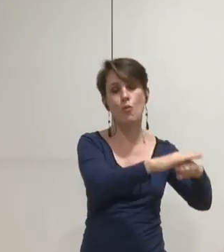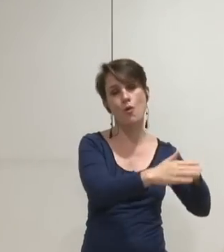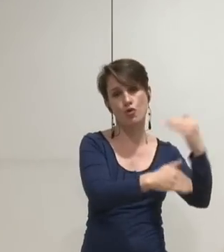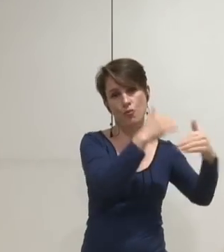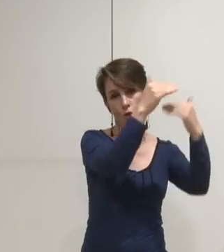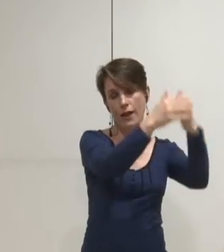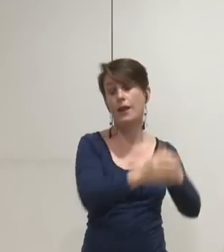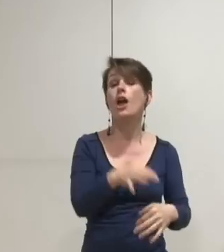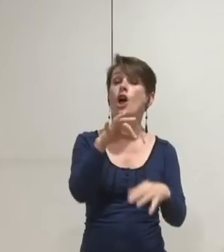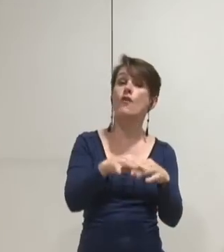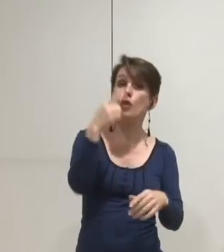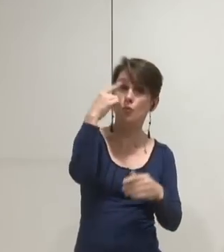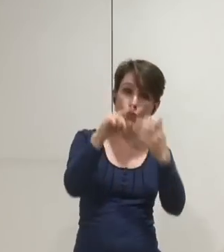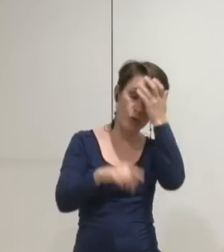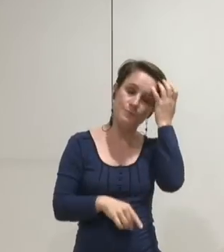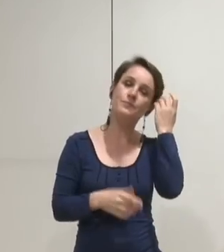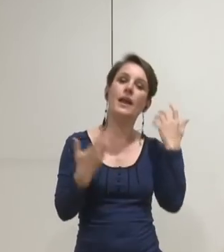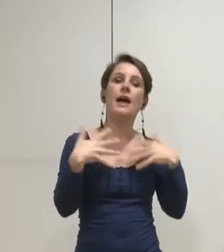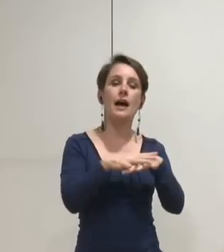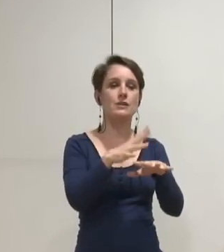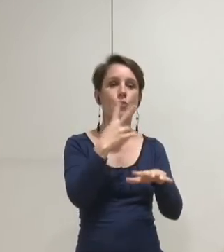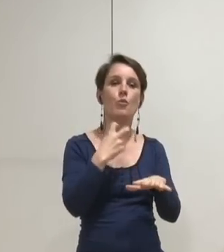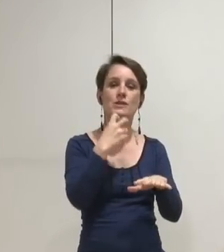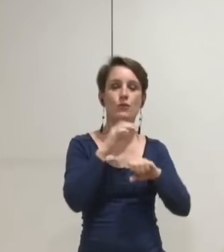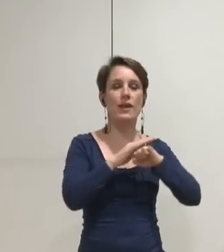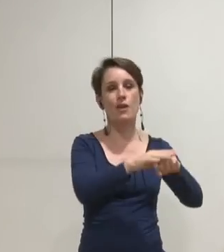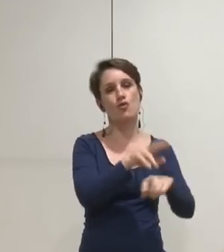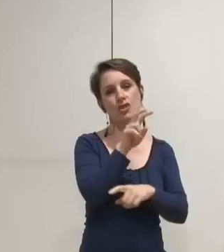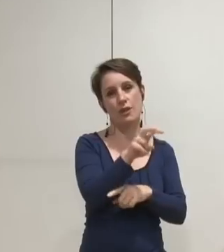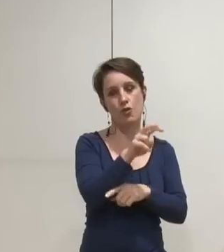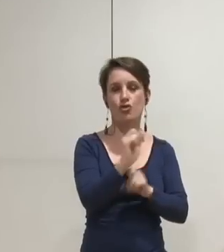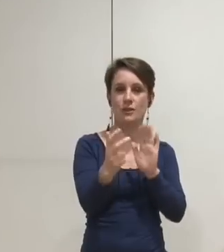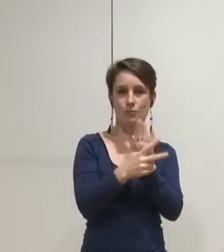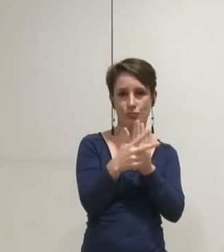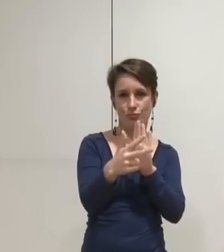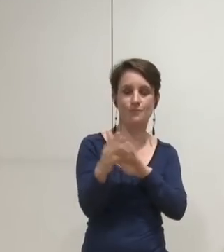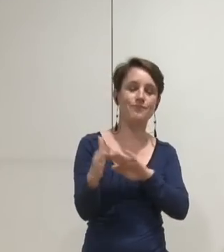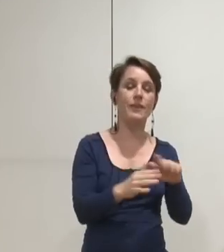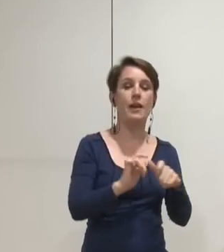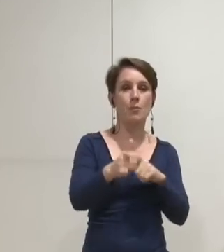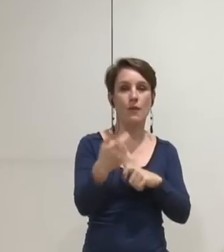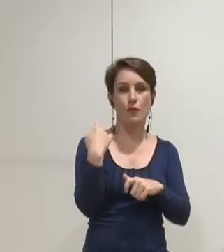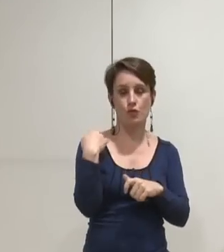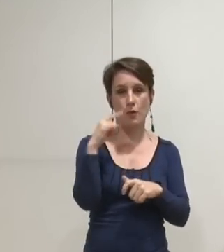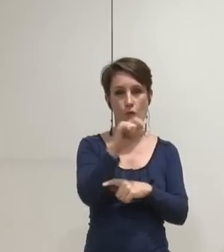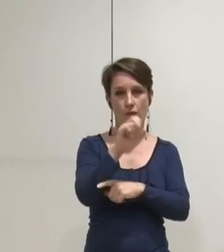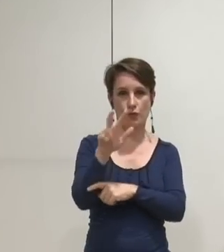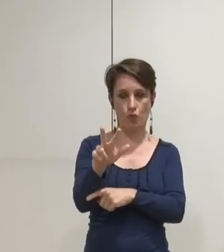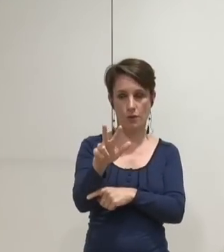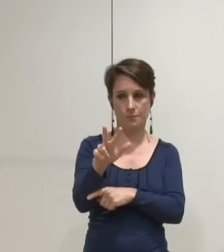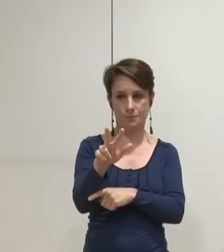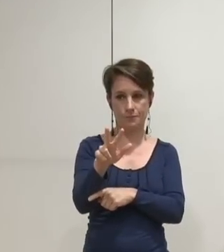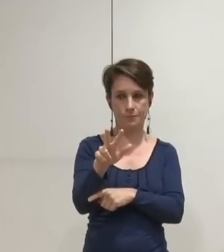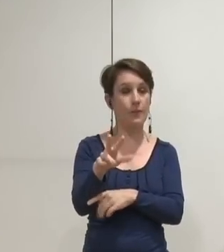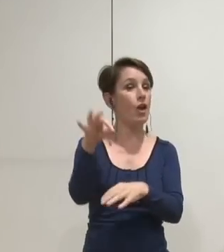gauche et de progrès qui vote pour rassemblement citoyen de la gauche et écologistes délibération adopté la 23 maintenant